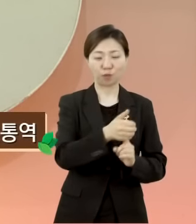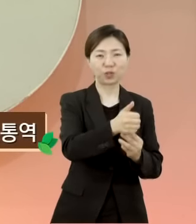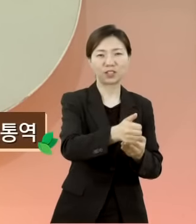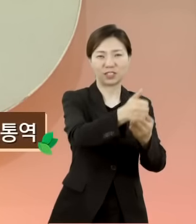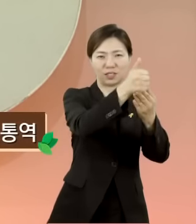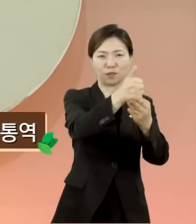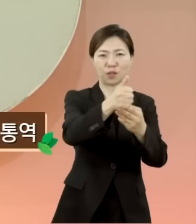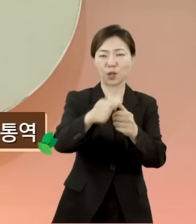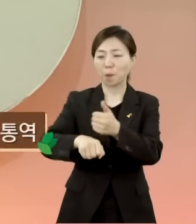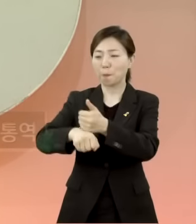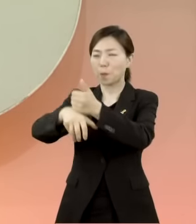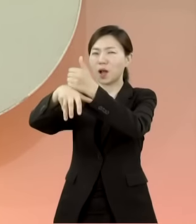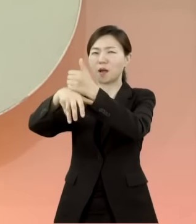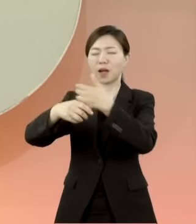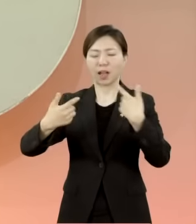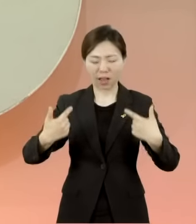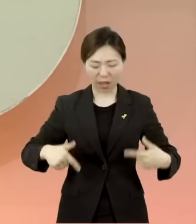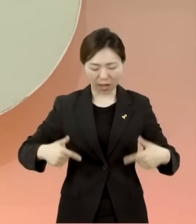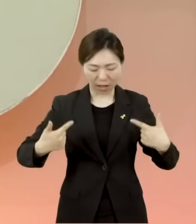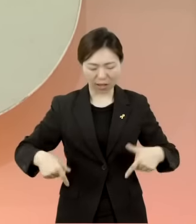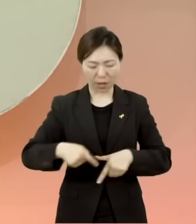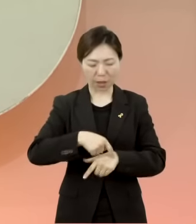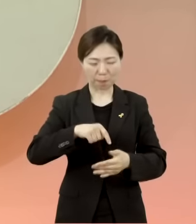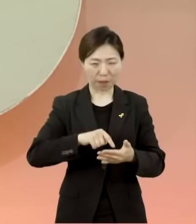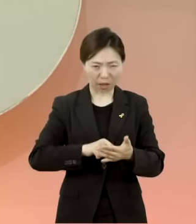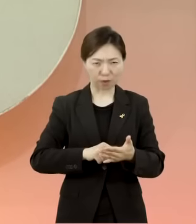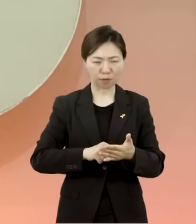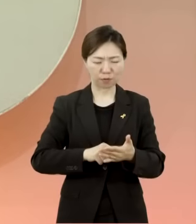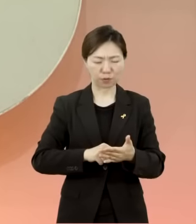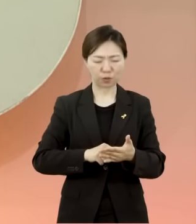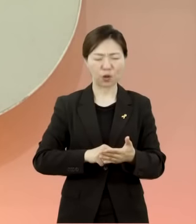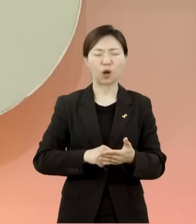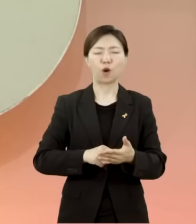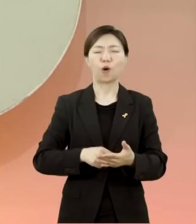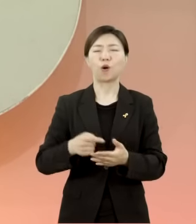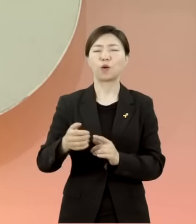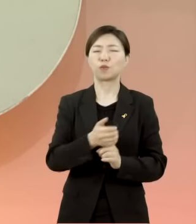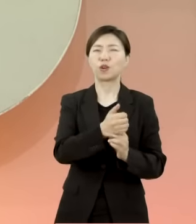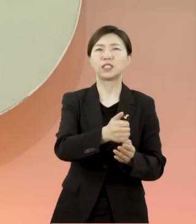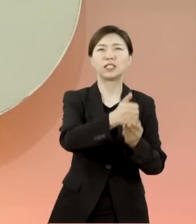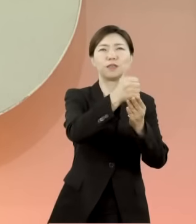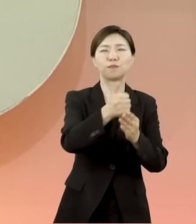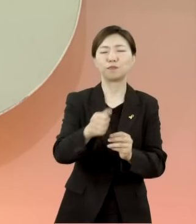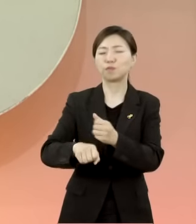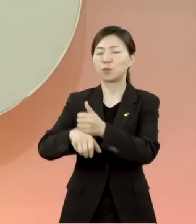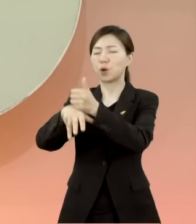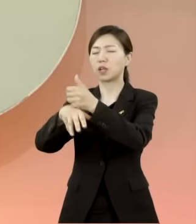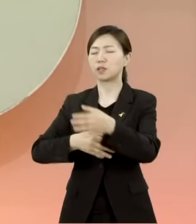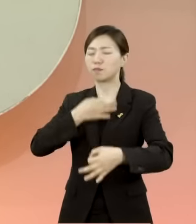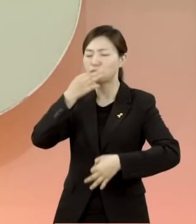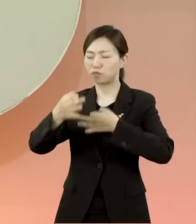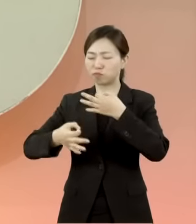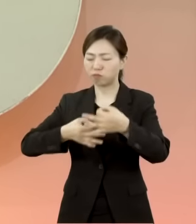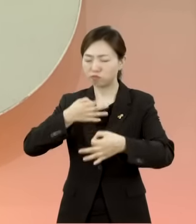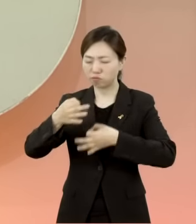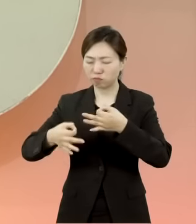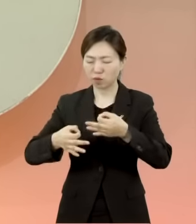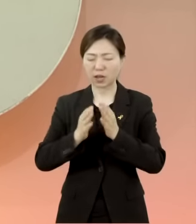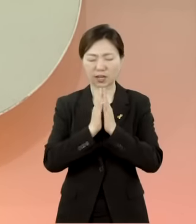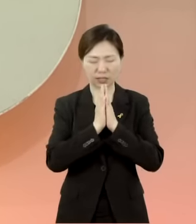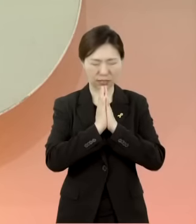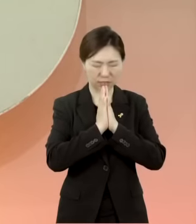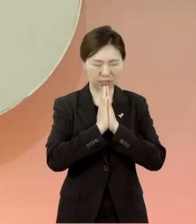보살님을 하염없이 마음으로 부르면서 우리 불자들은 기도를 하죠 이와 같이